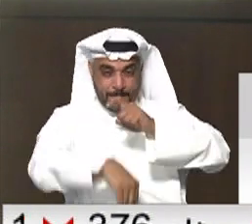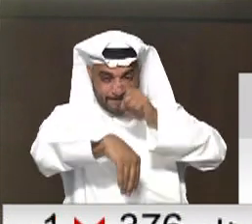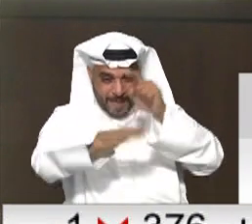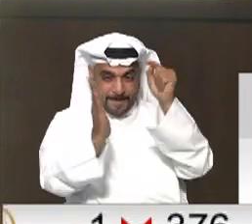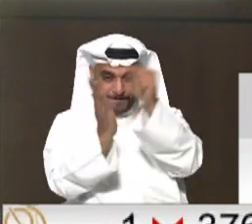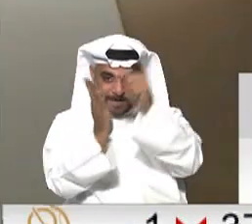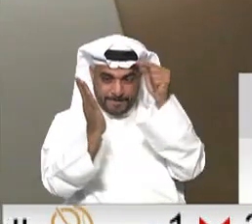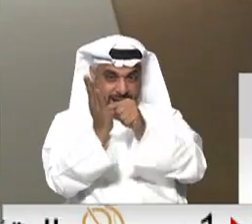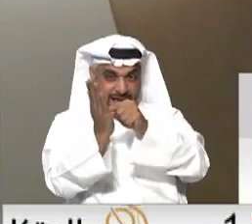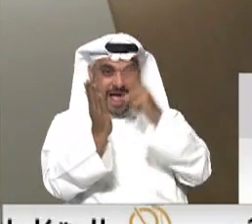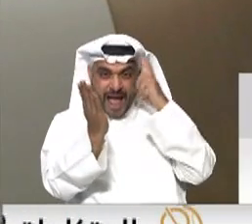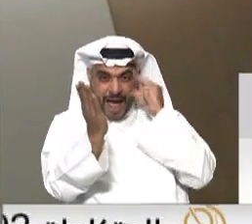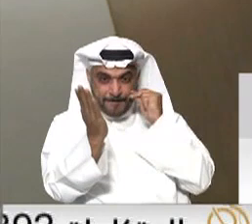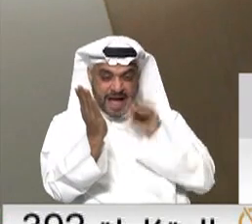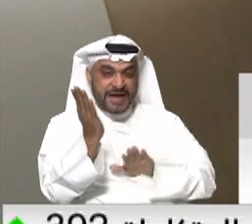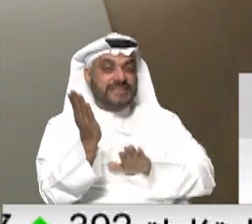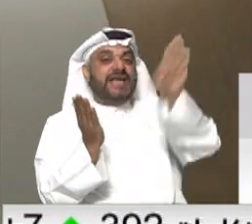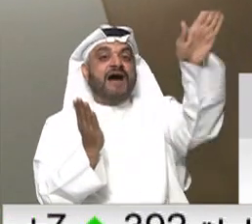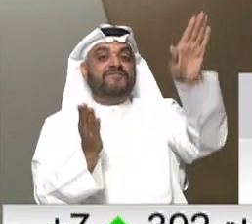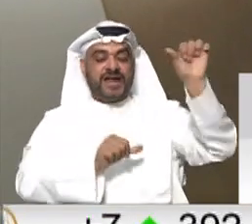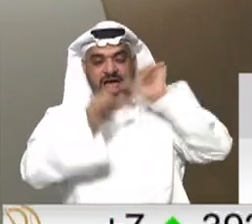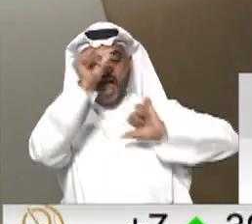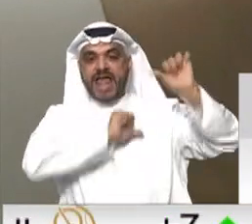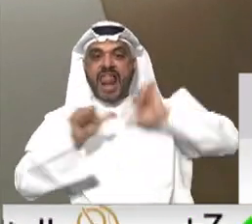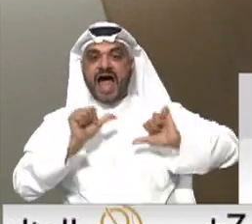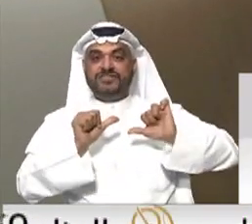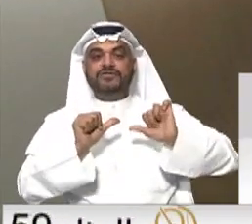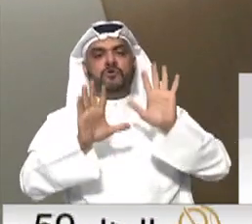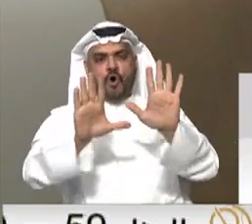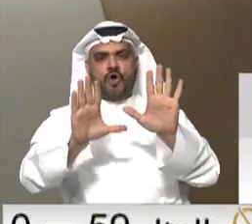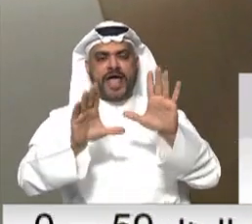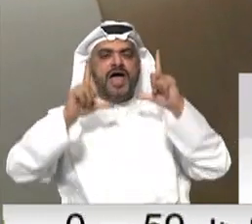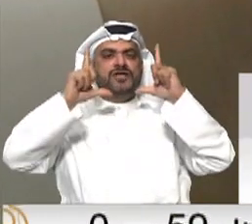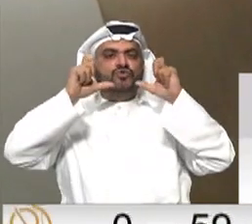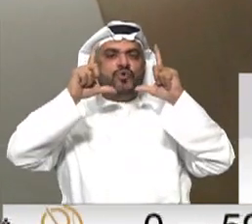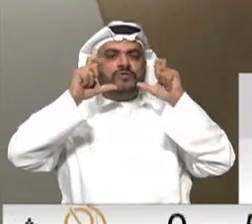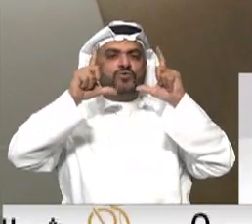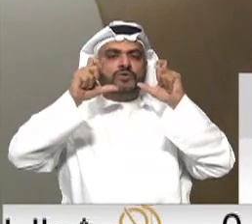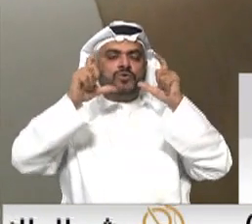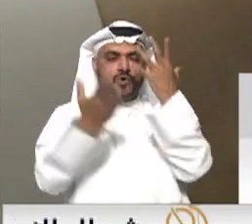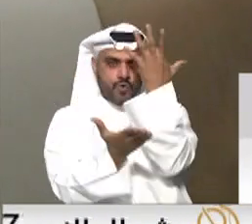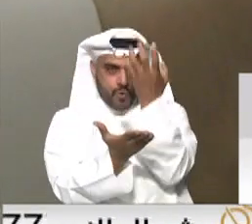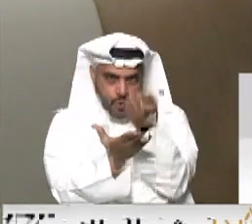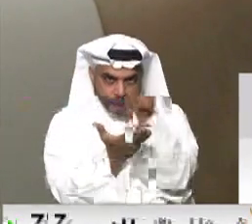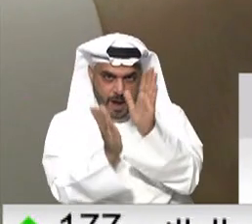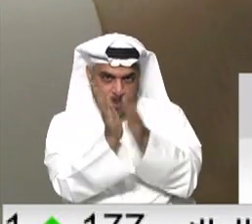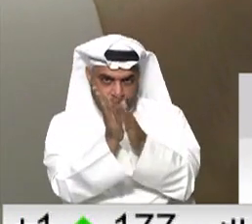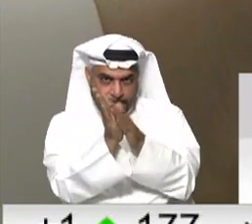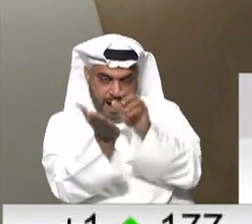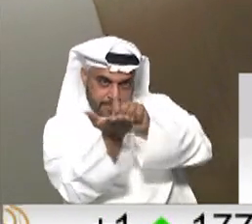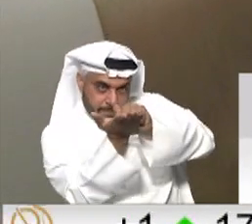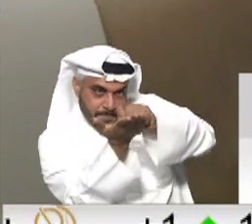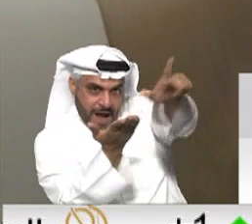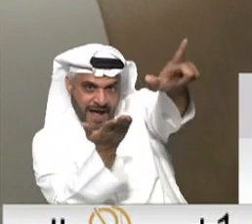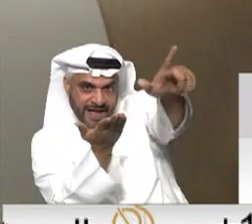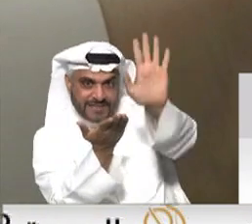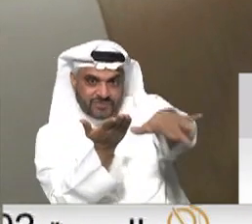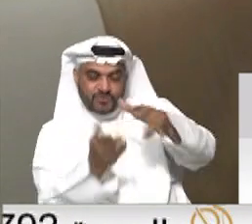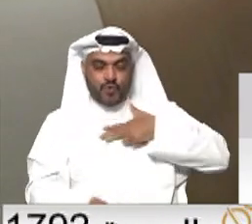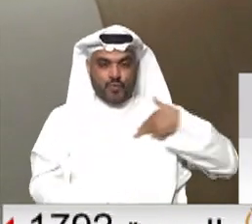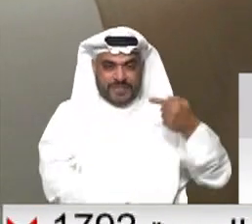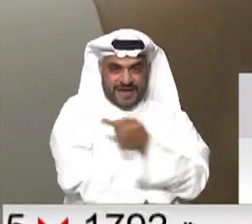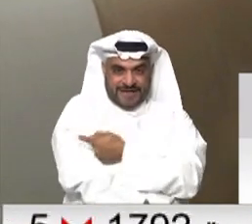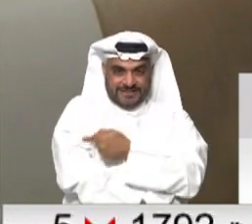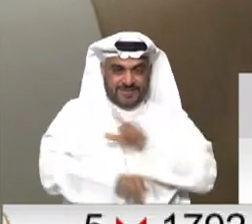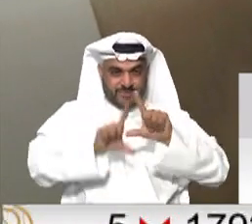في موافقتهم. المرحلة الأولى لخدمة تقديم طلب العلاج بالخارج عبر تطبيق سهل تشمل مركز الكويت